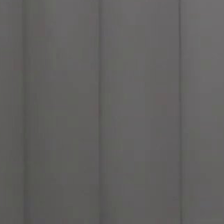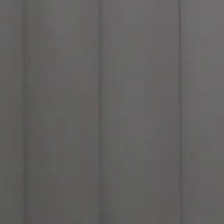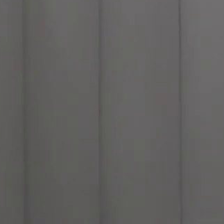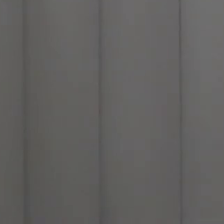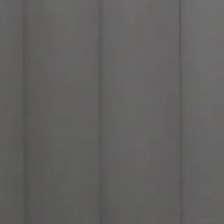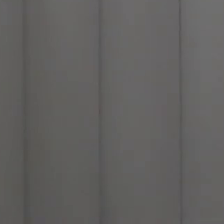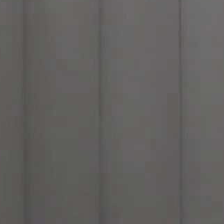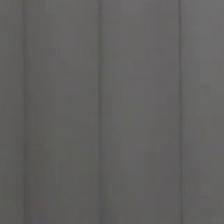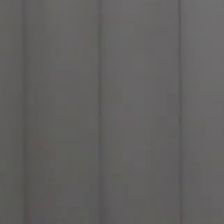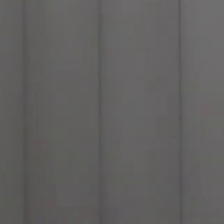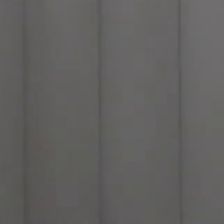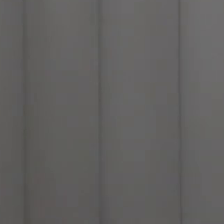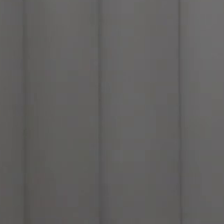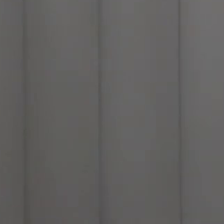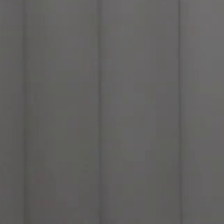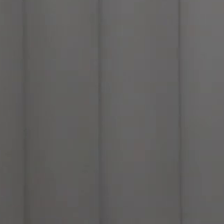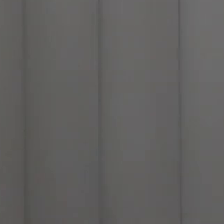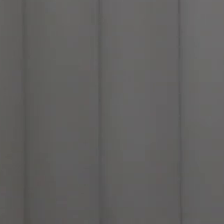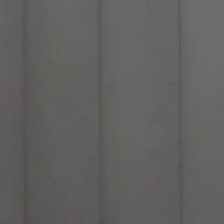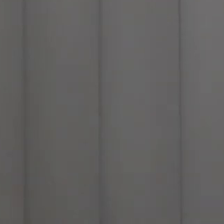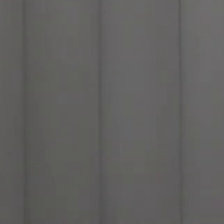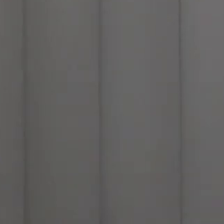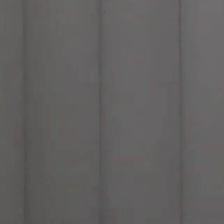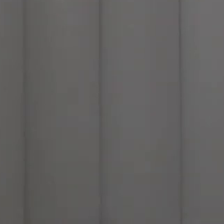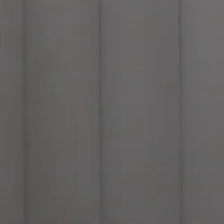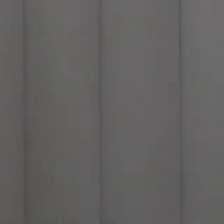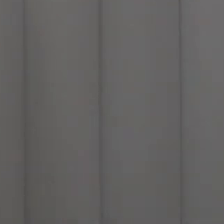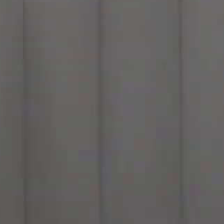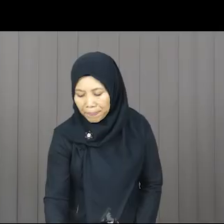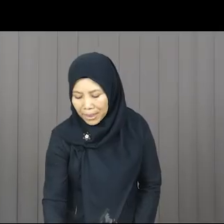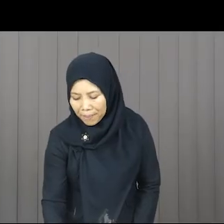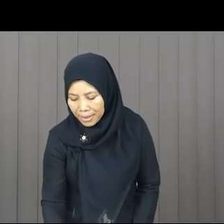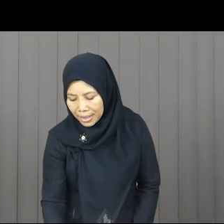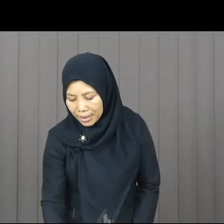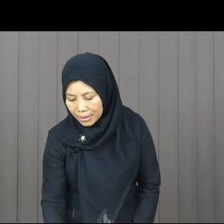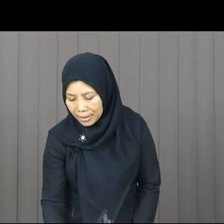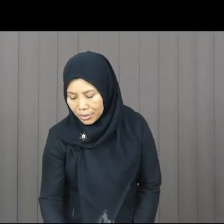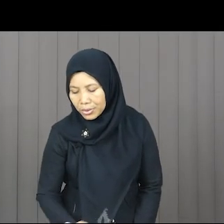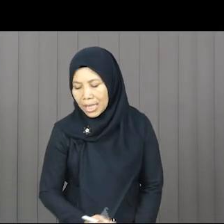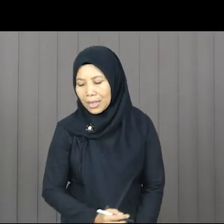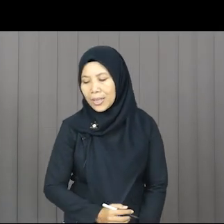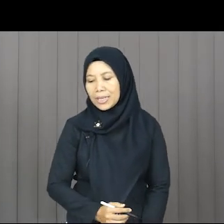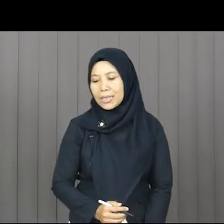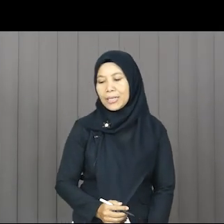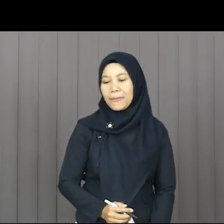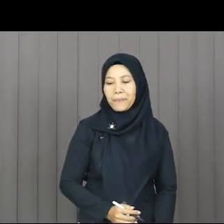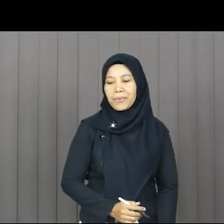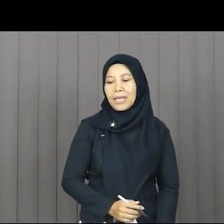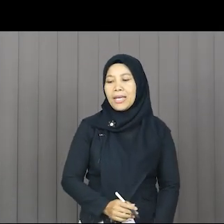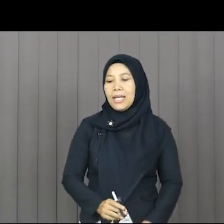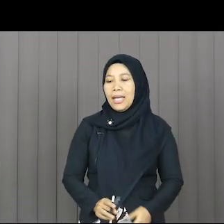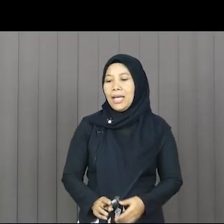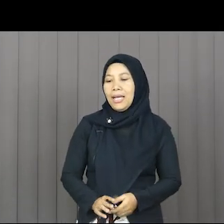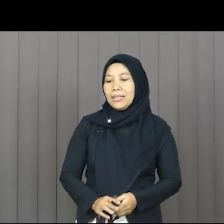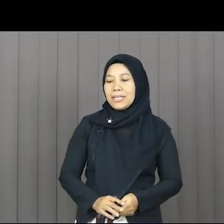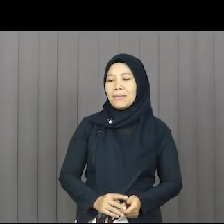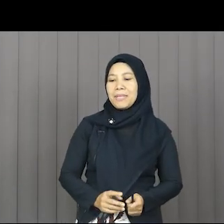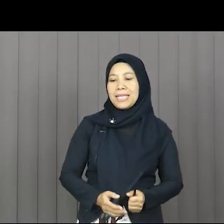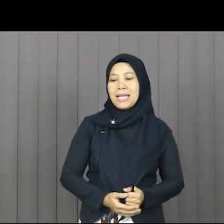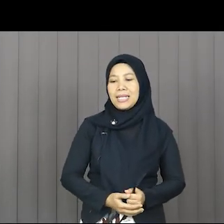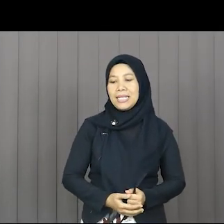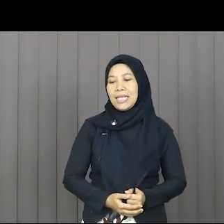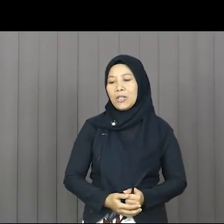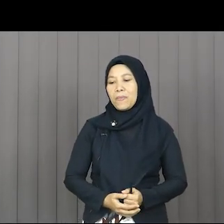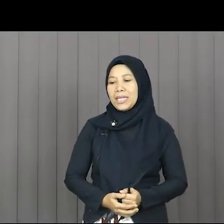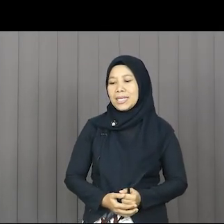bijak sebelum mengambil keputusan untuk utang, menambah utang luar negeri. Yang